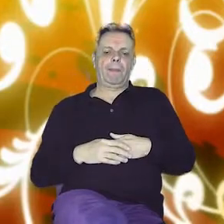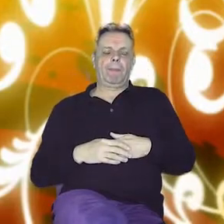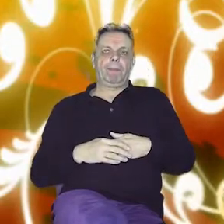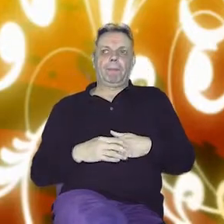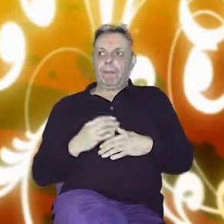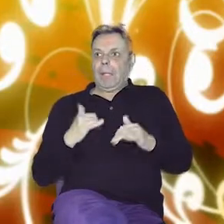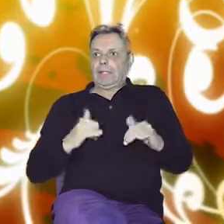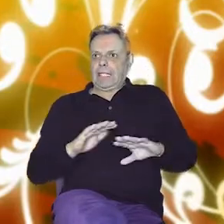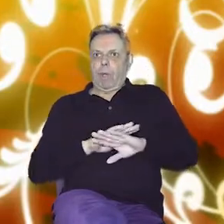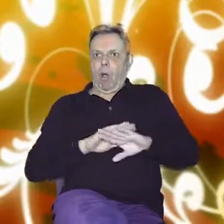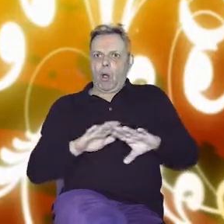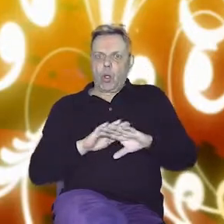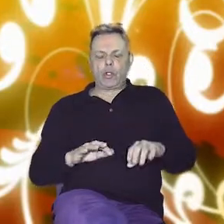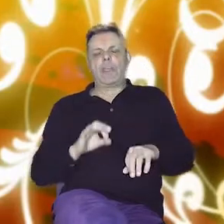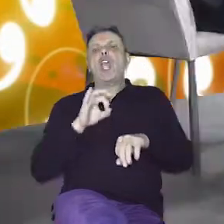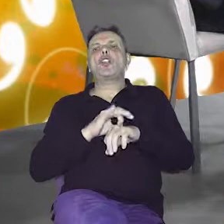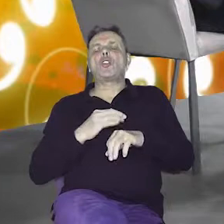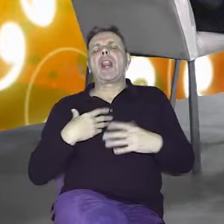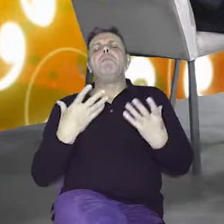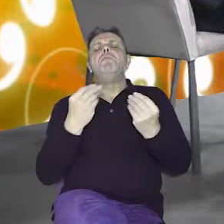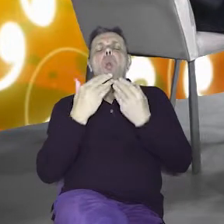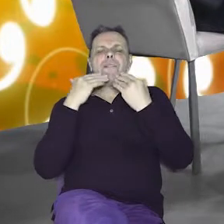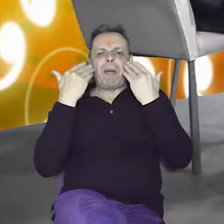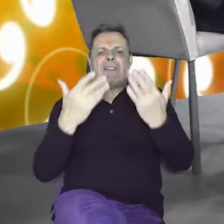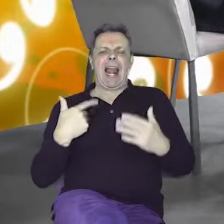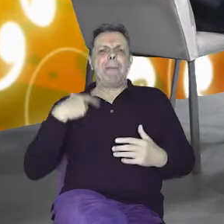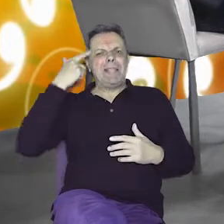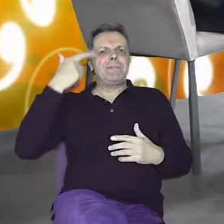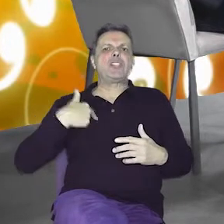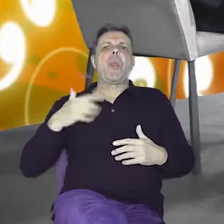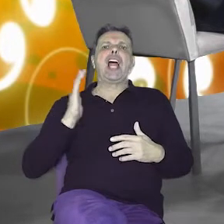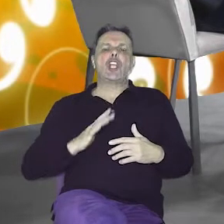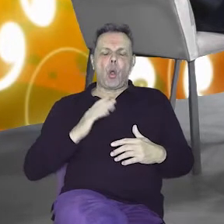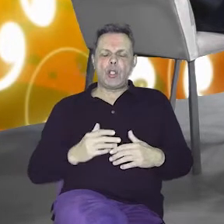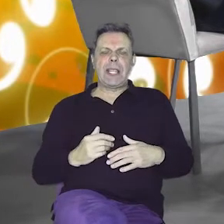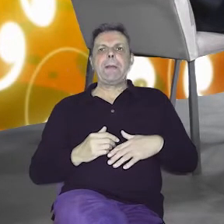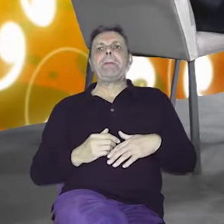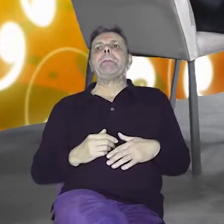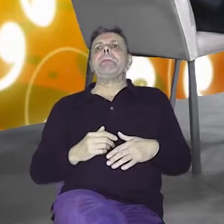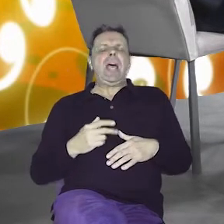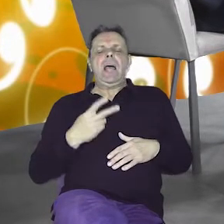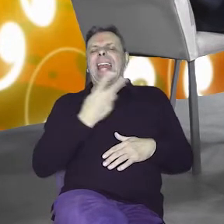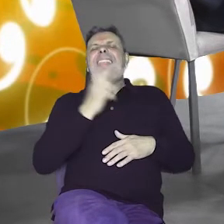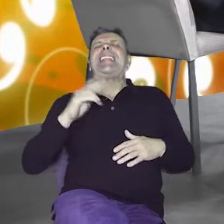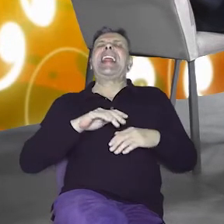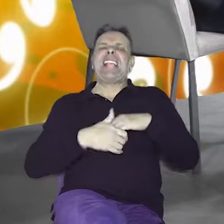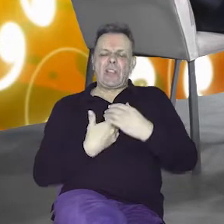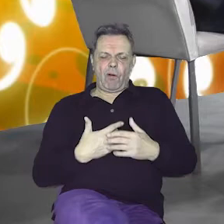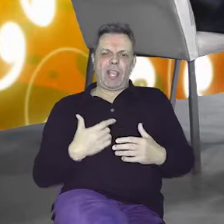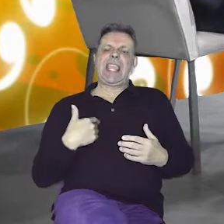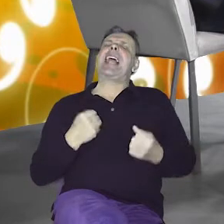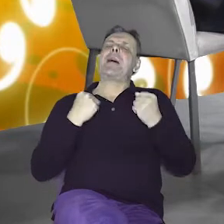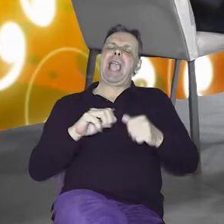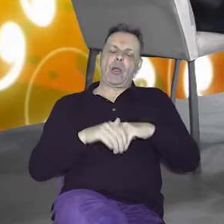samo tako. Da. Evo, meni su sada javili da mi je kraj. Doktor Huljev, od srca vam hvala, ja mislim da su naši